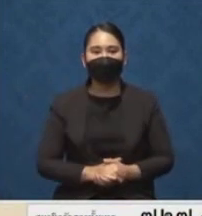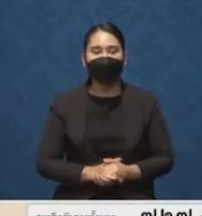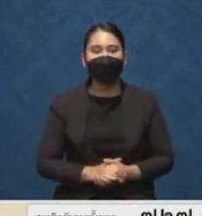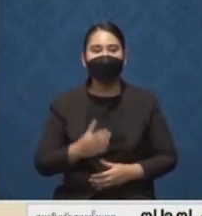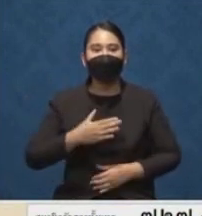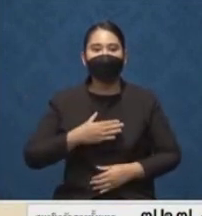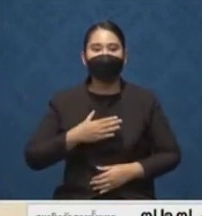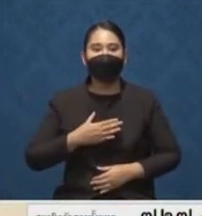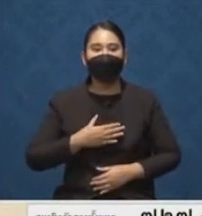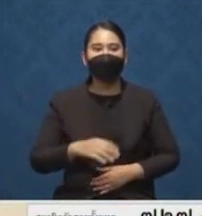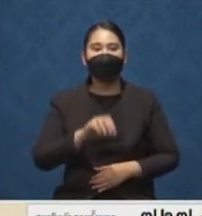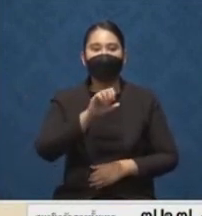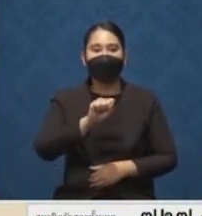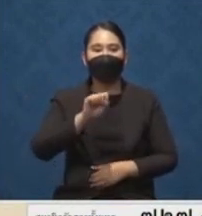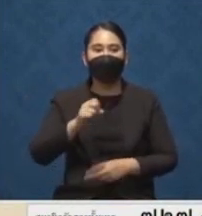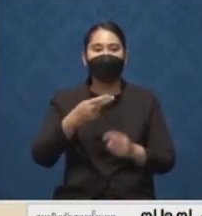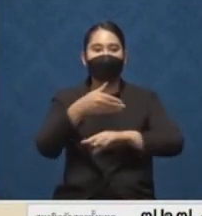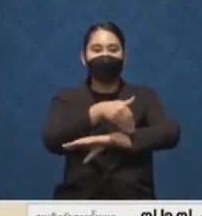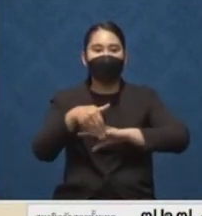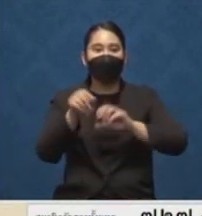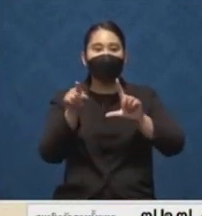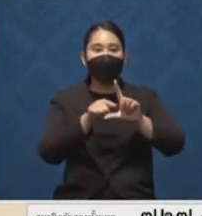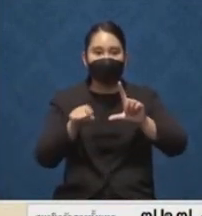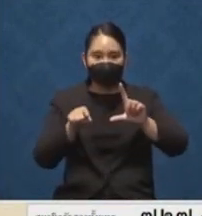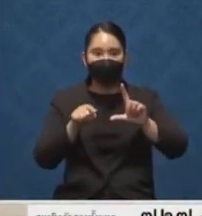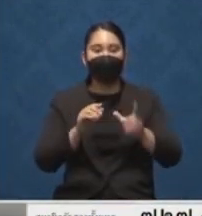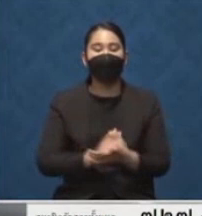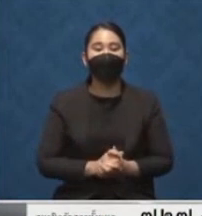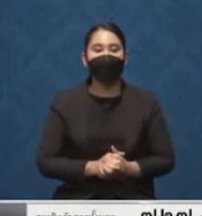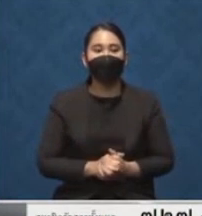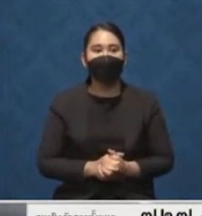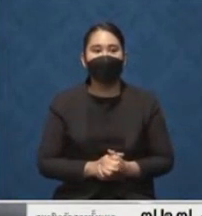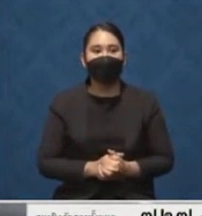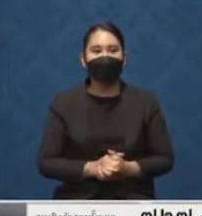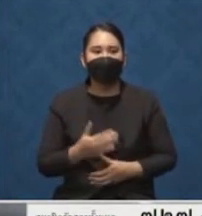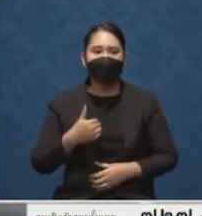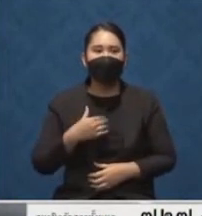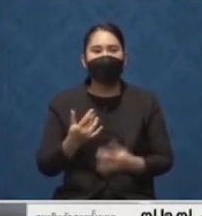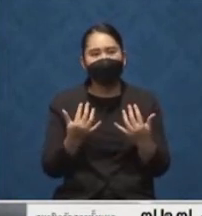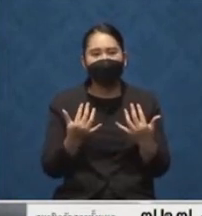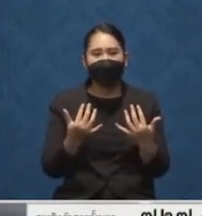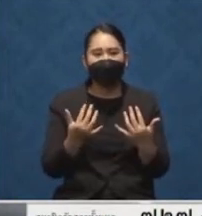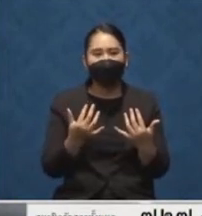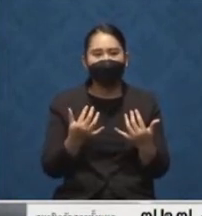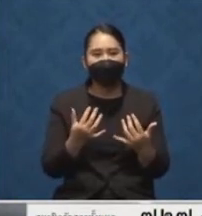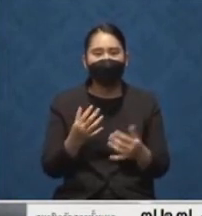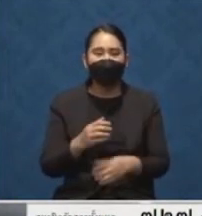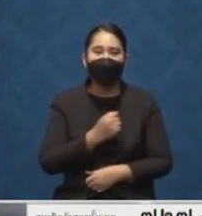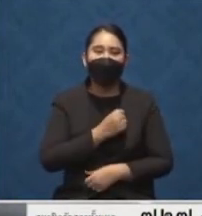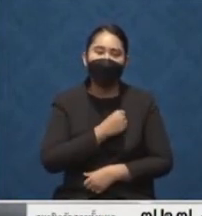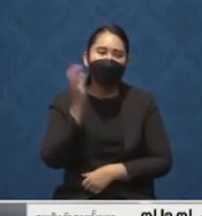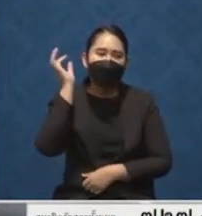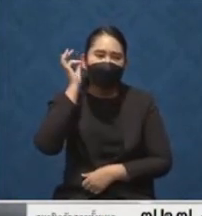รังสิมันโรมครับสมาชิกสภาผู้แทนราษฎรบัญชีรายชื่อก้าวไกลในฐานะสมาชิกรัฐสภา ครับ ผมก็พยายามรอฟังนะครับแล้วก็รอฟังด้วยความอด